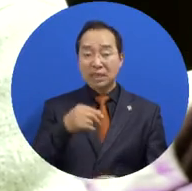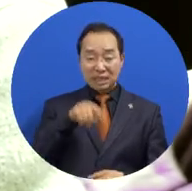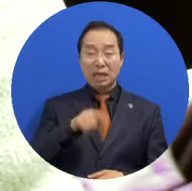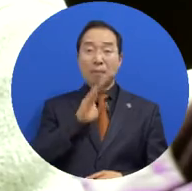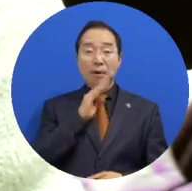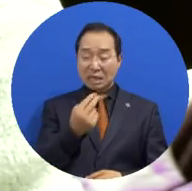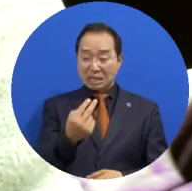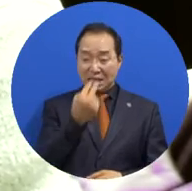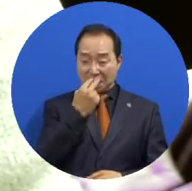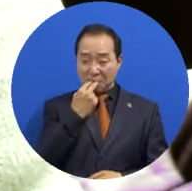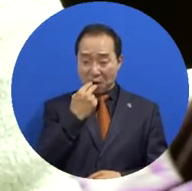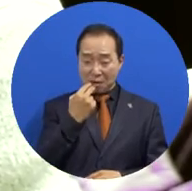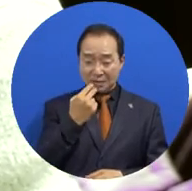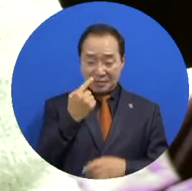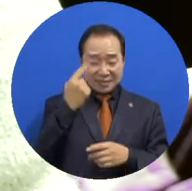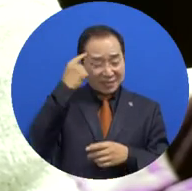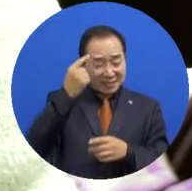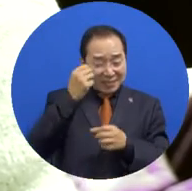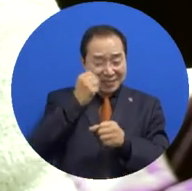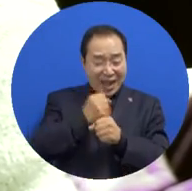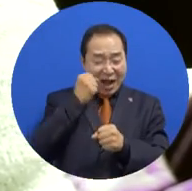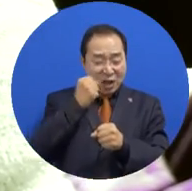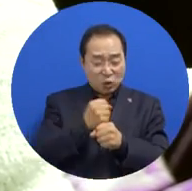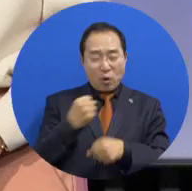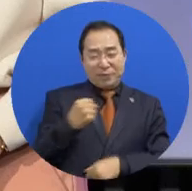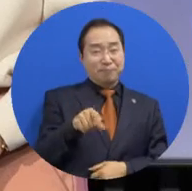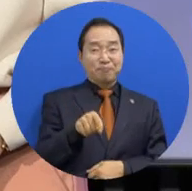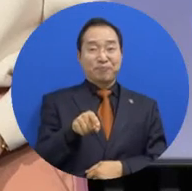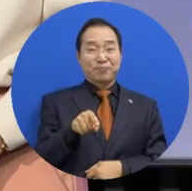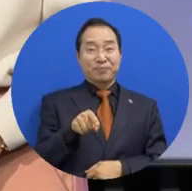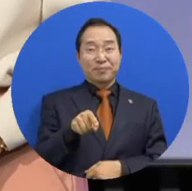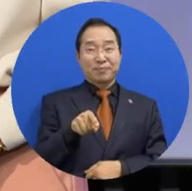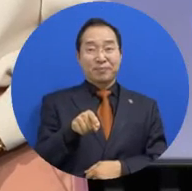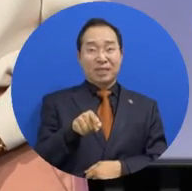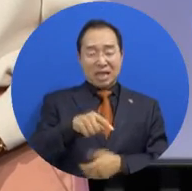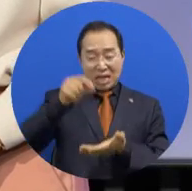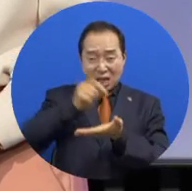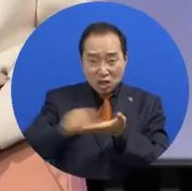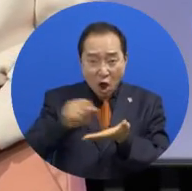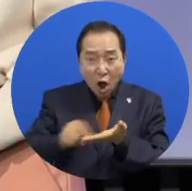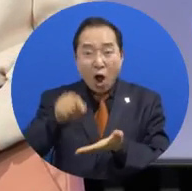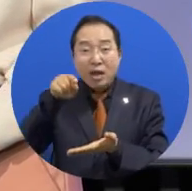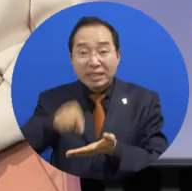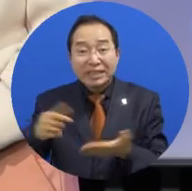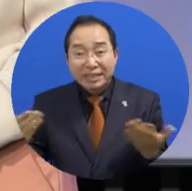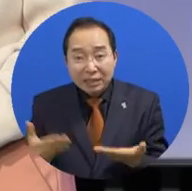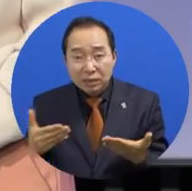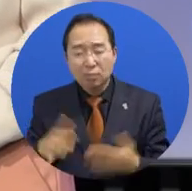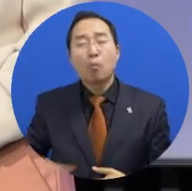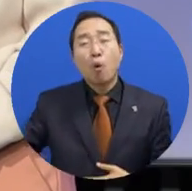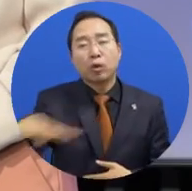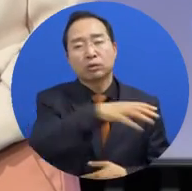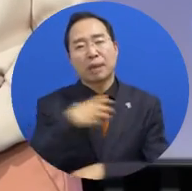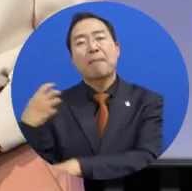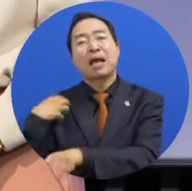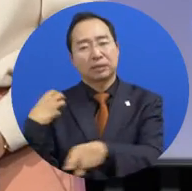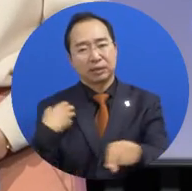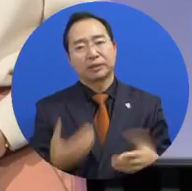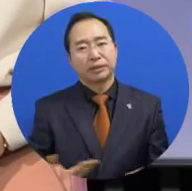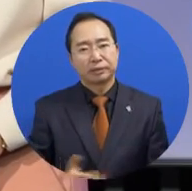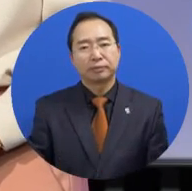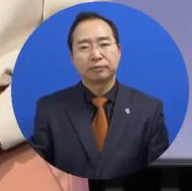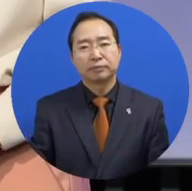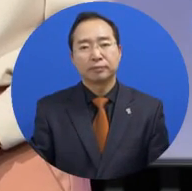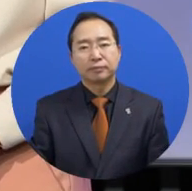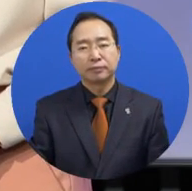생명의 이 창조적 에너지를 충분히 써야 되는 건 모든 사람에게 부여된